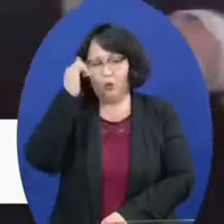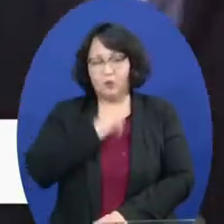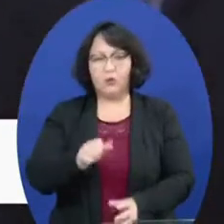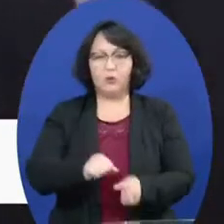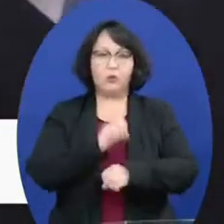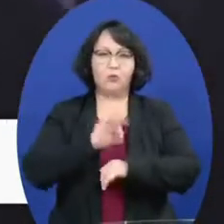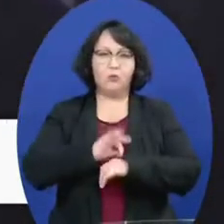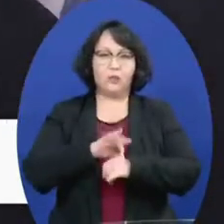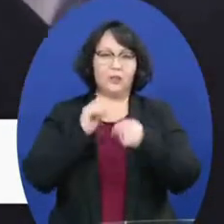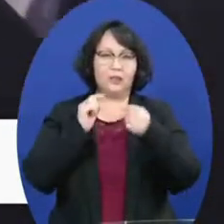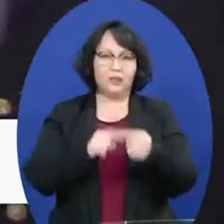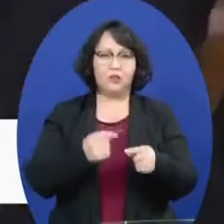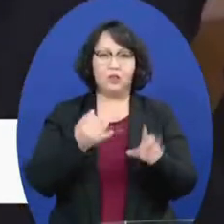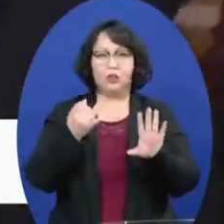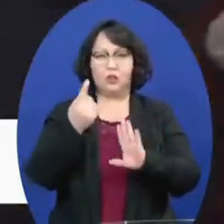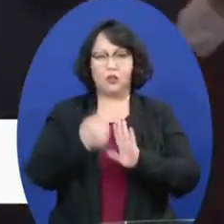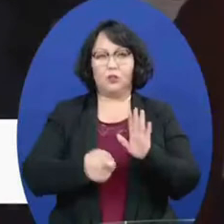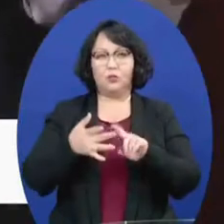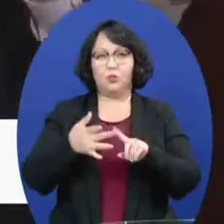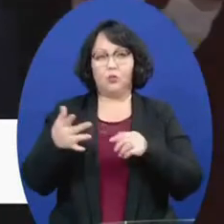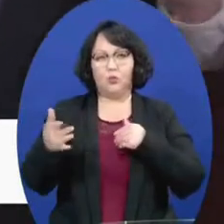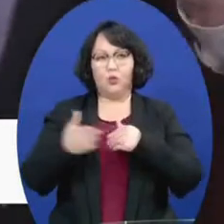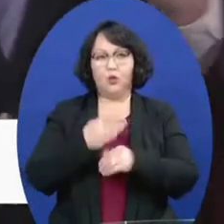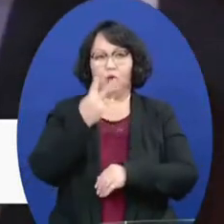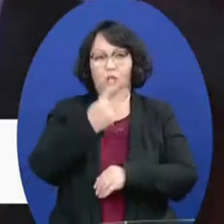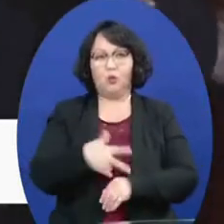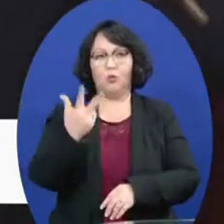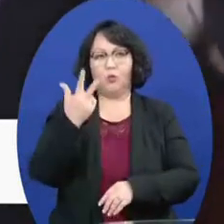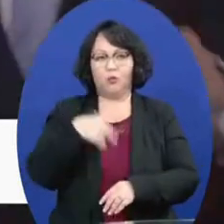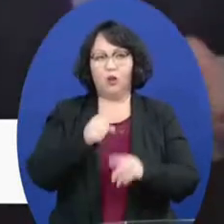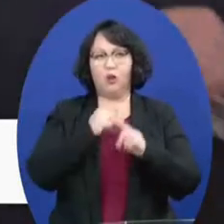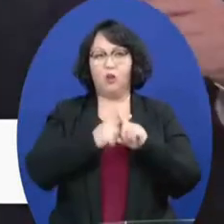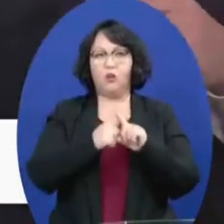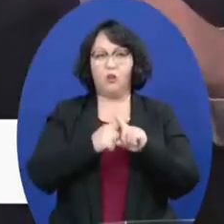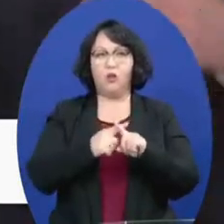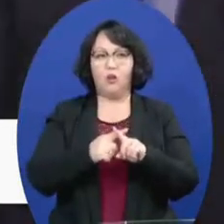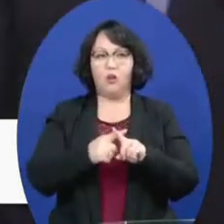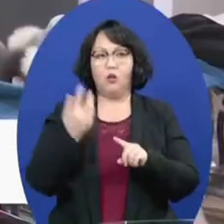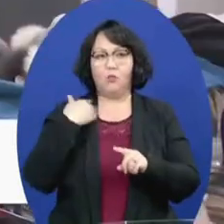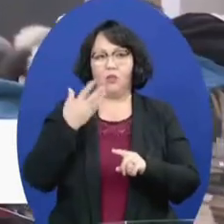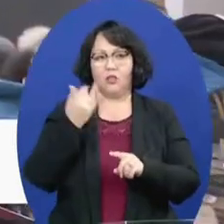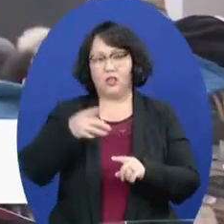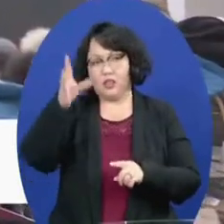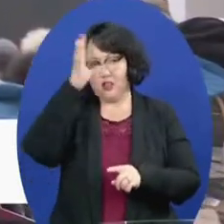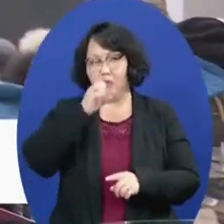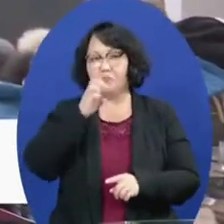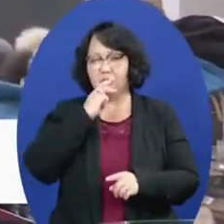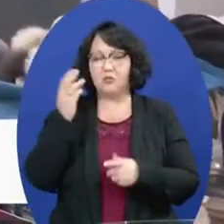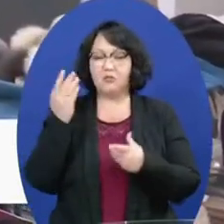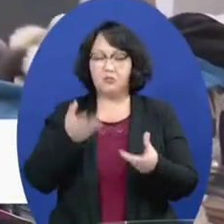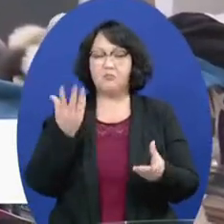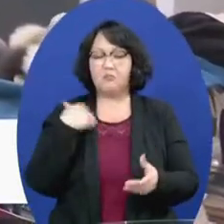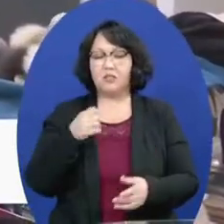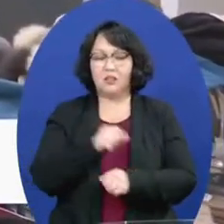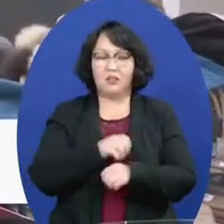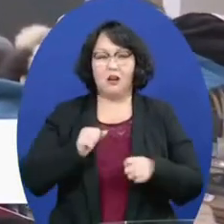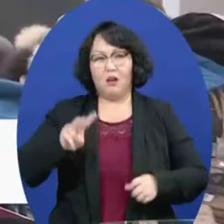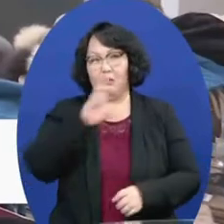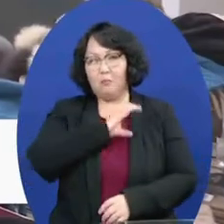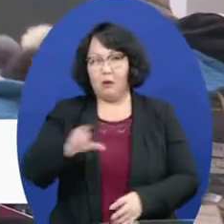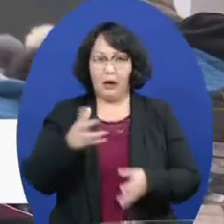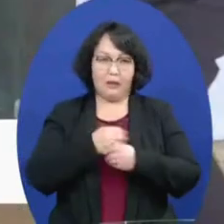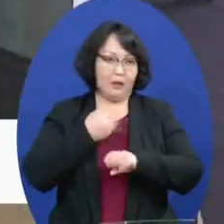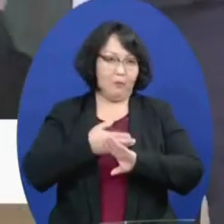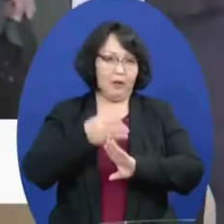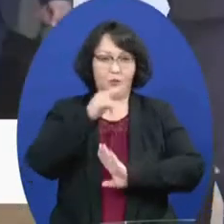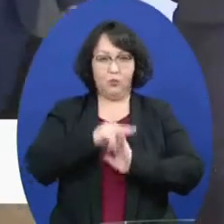тахлын эрсдлээс сэргийлж 7-р сарын дунд хүртэл 2-3 удаа хөл хорой тогтоох мэдээллийг өмнө нь шатарсаад өгчөөсөн. Хэрвээ иргэн аж ахуй нэгж дор бүрний халдвар